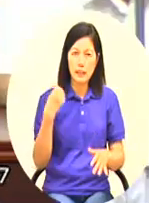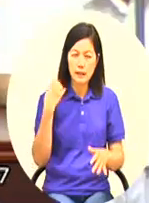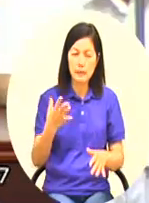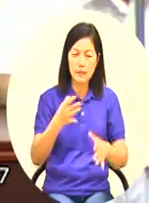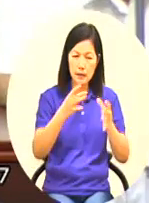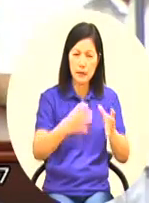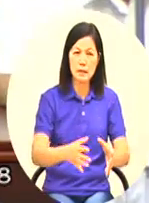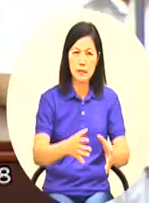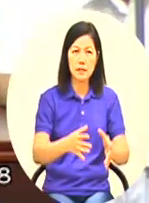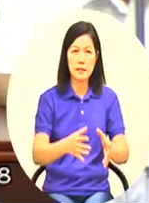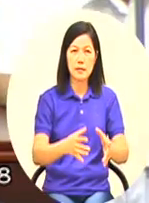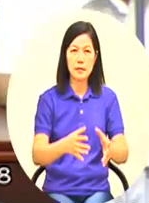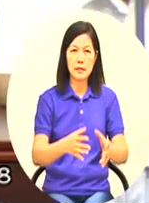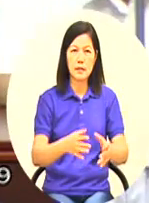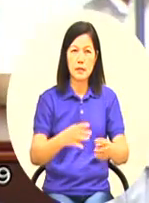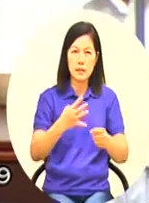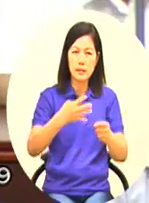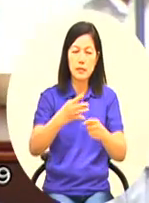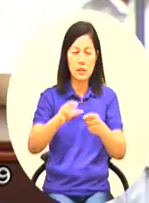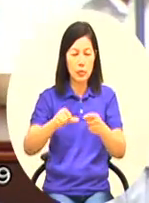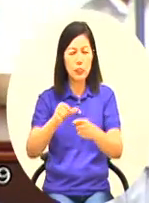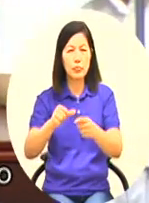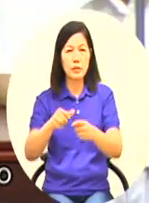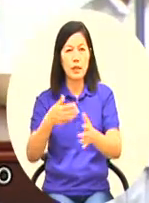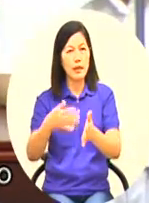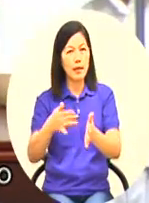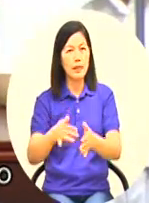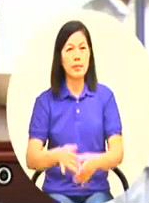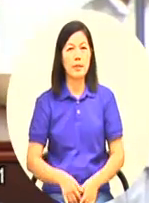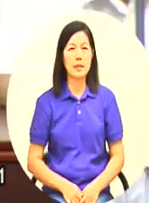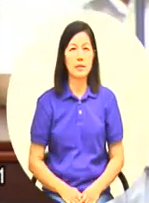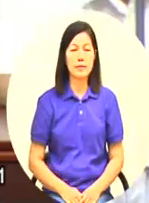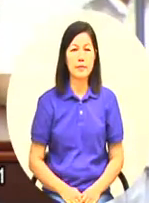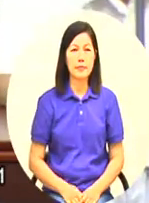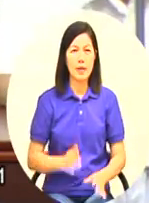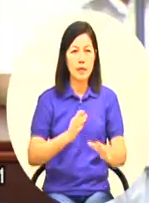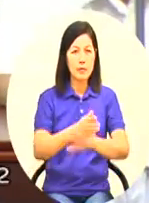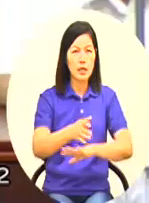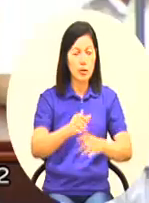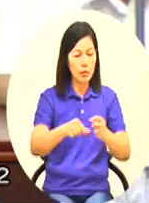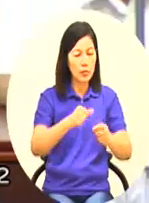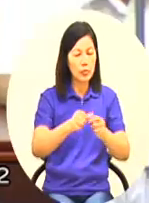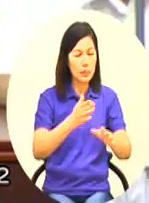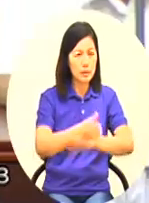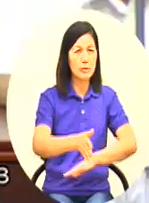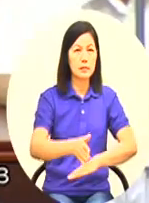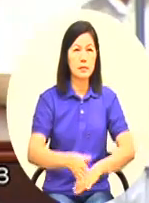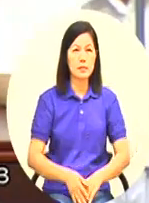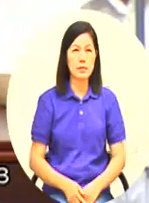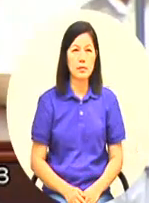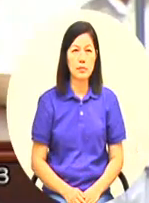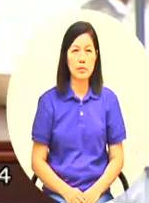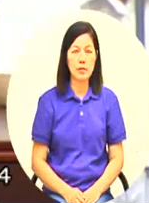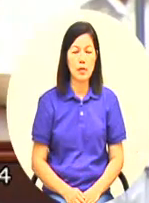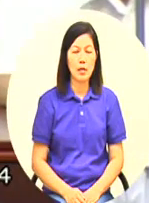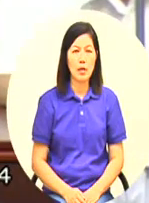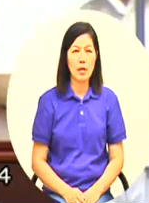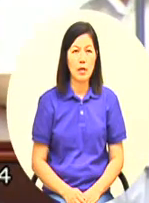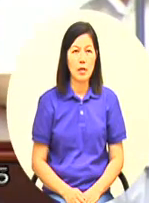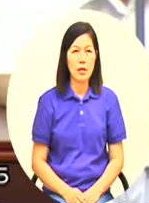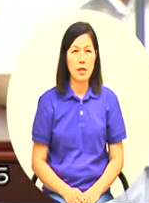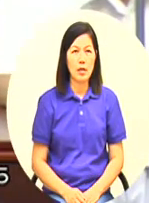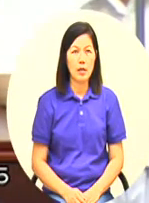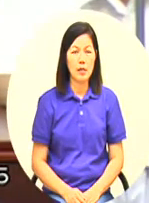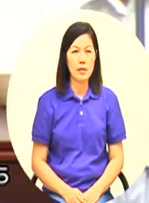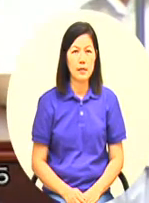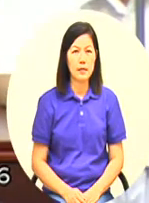啊，伫阿未超过使用年，所以阮的规划就是讲，针对超过使用五年以上的吼，啊，阮评估有符合迄、